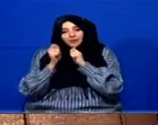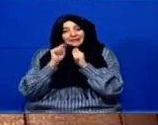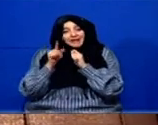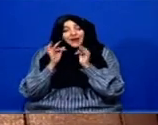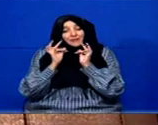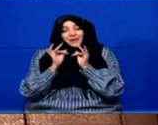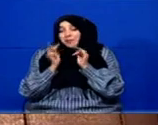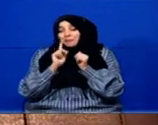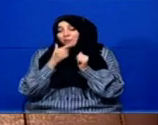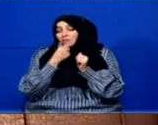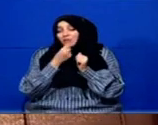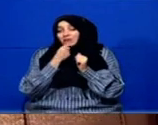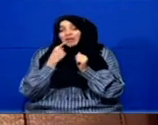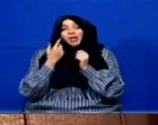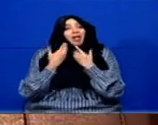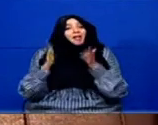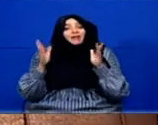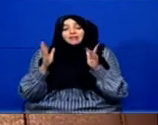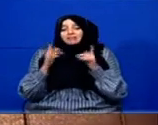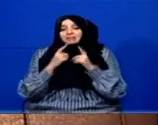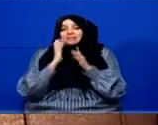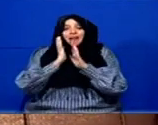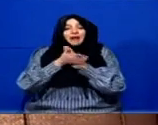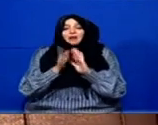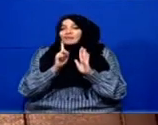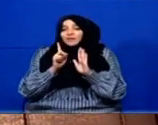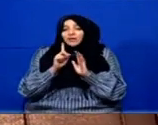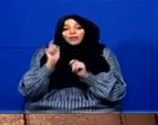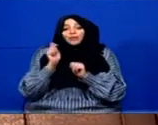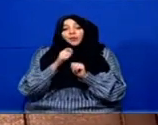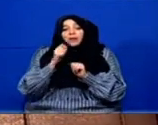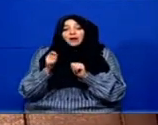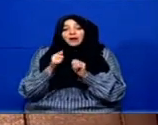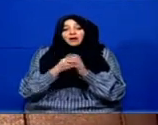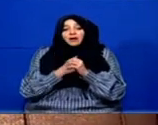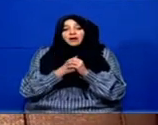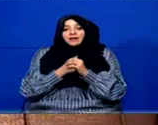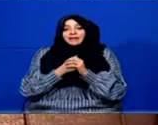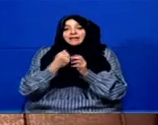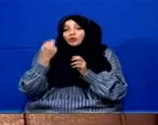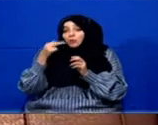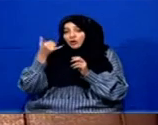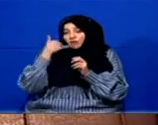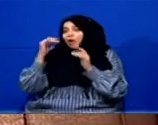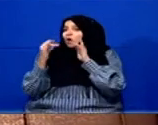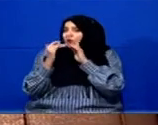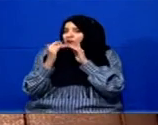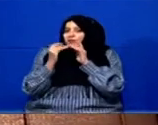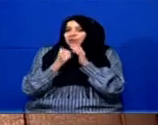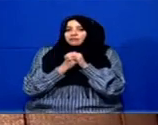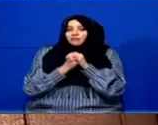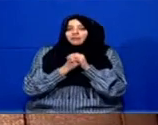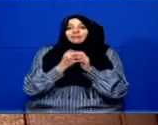الامر لا يحلوا هكذا هاتفيا الواجب اذا كان خليت رقم الهاتف نتواصلوا معك